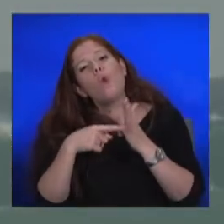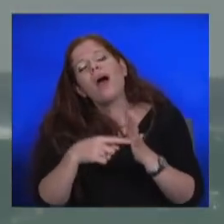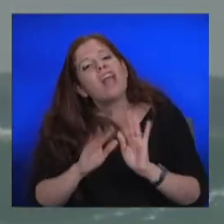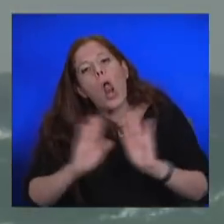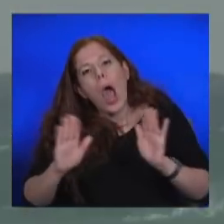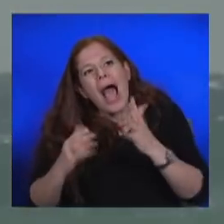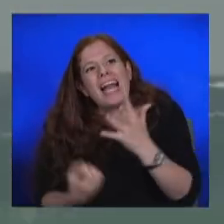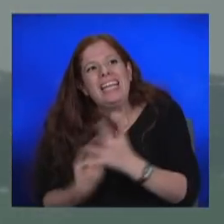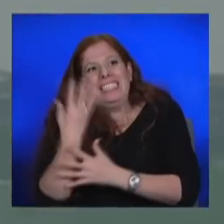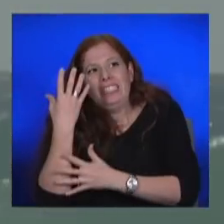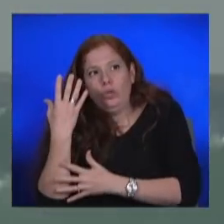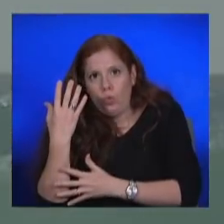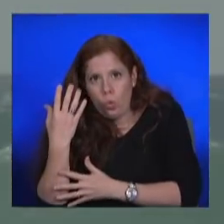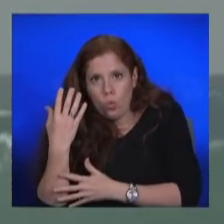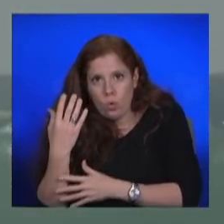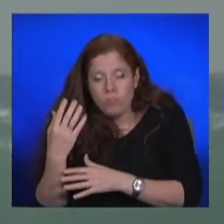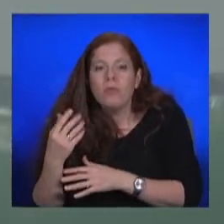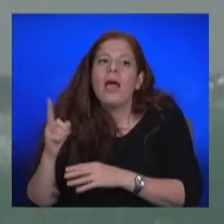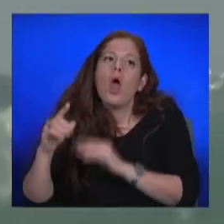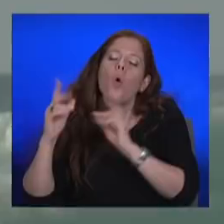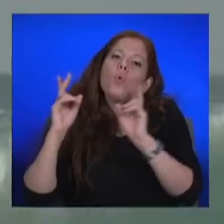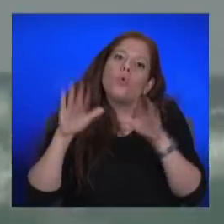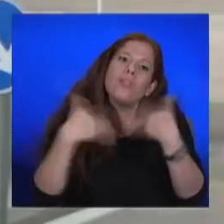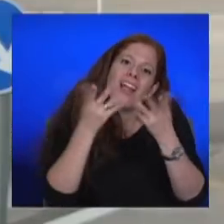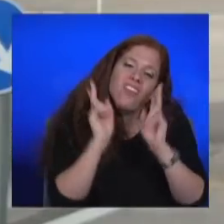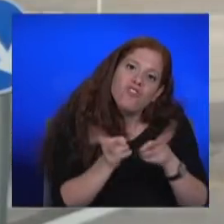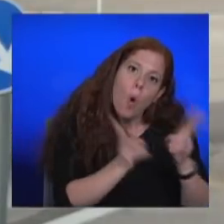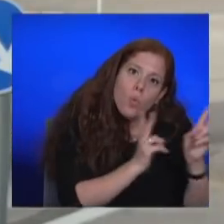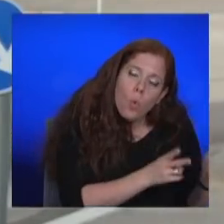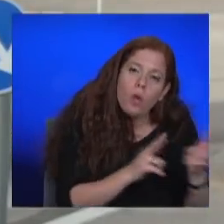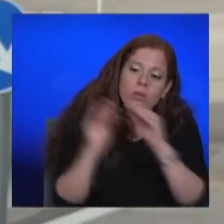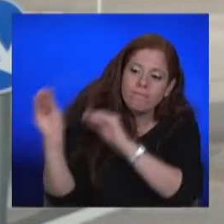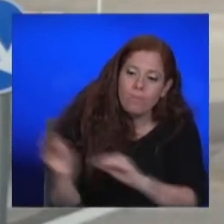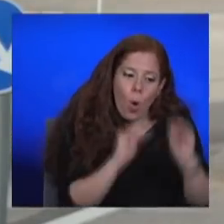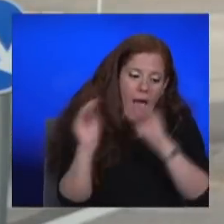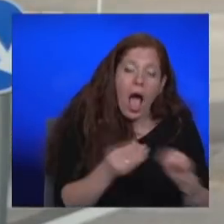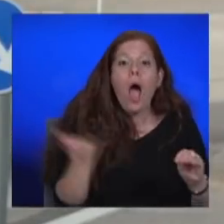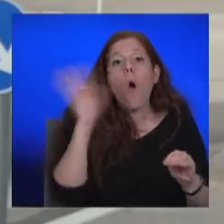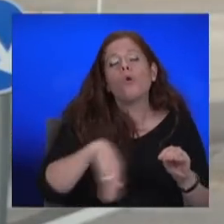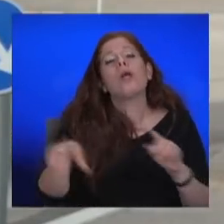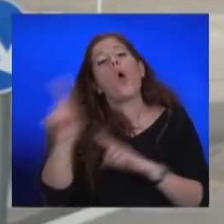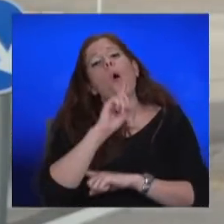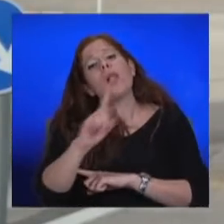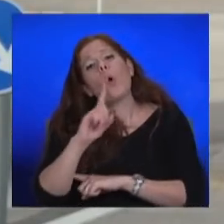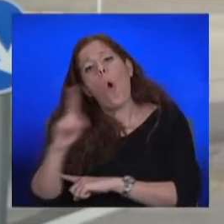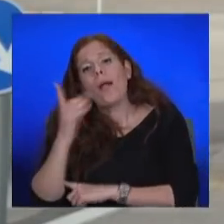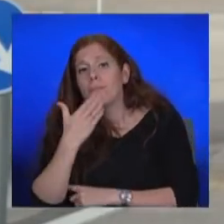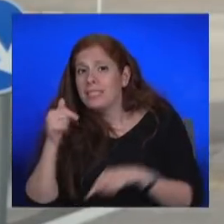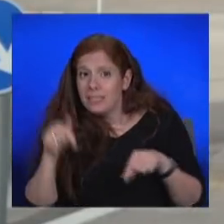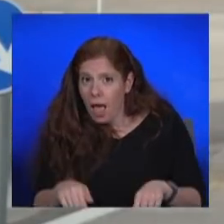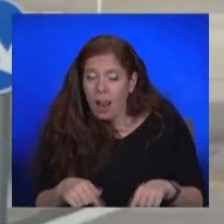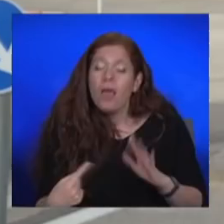הוא יספק אפשרויות הולכה נוספות ללקוחות נוספים בישראל, ועל כן